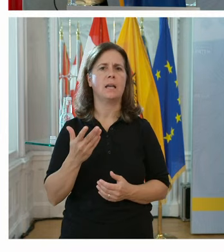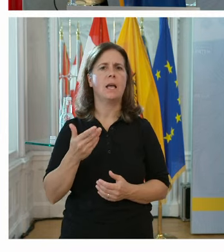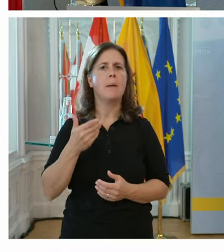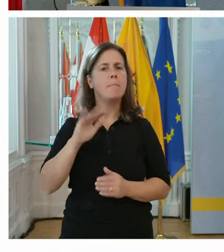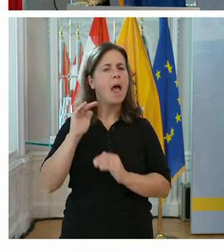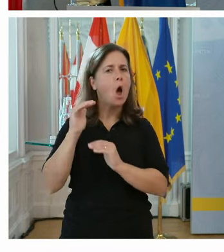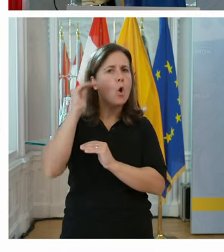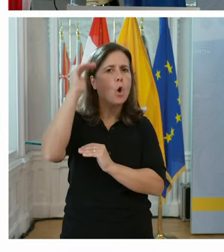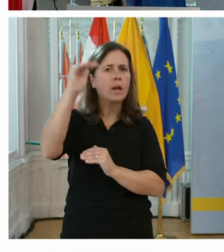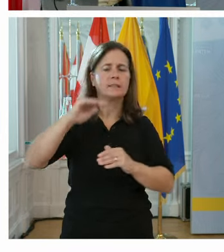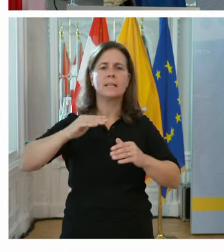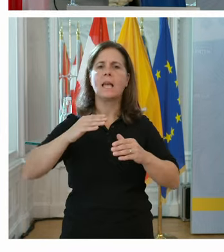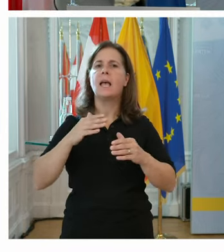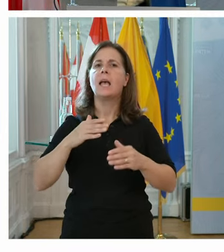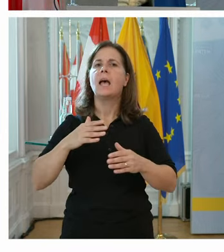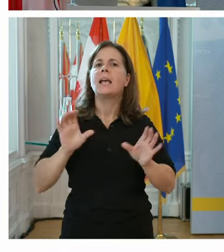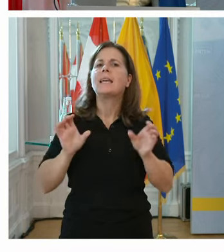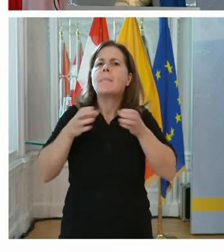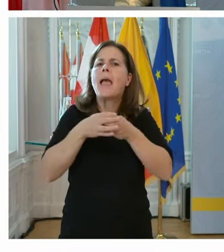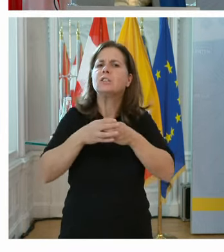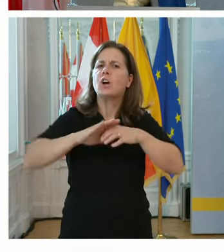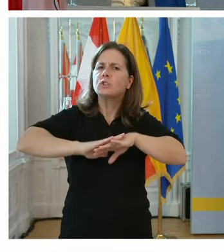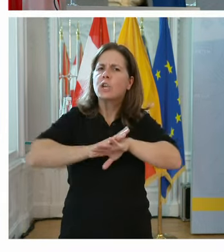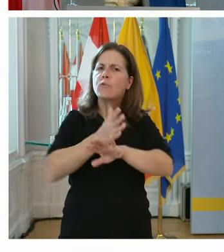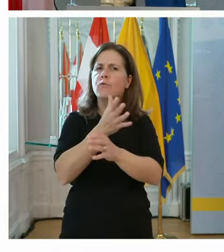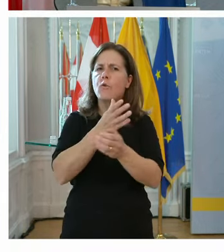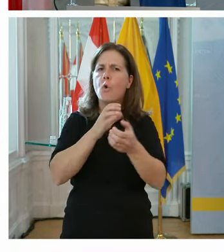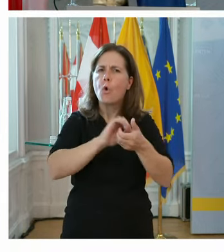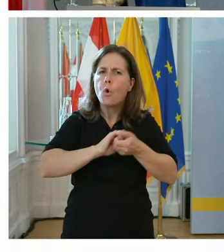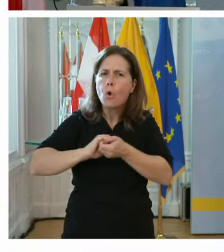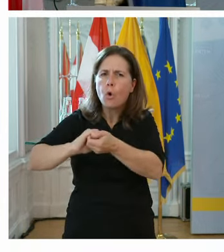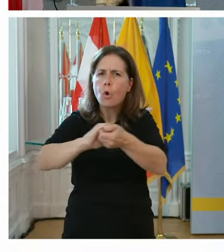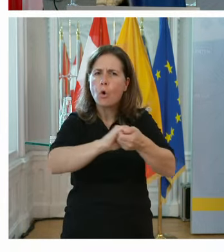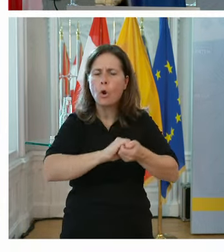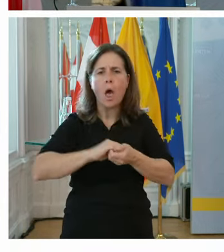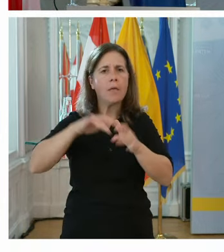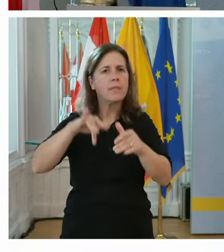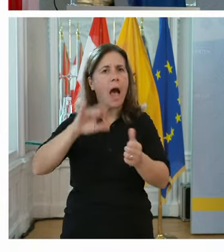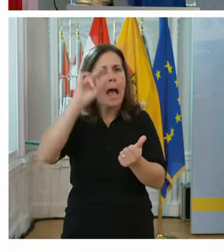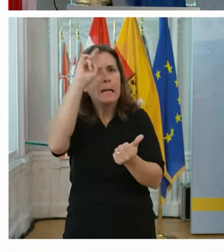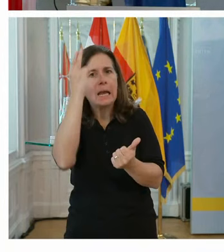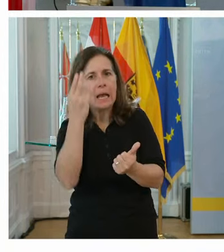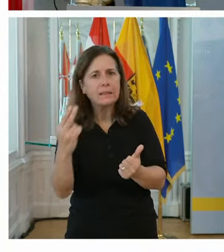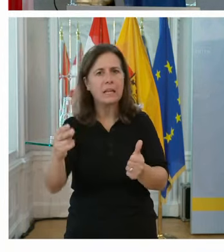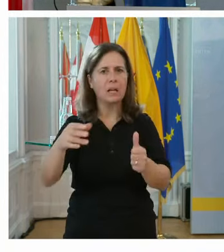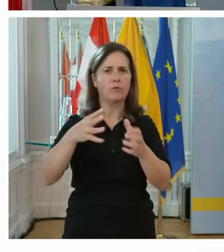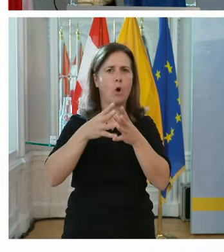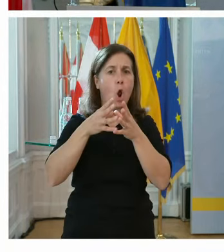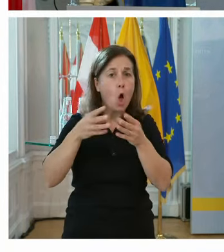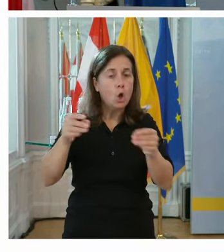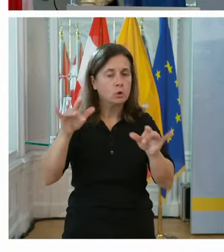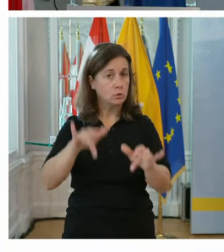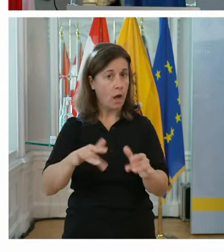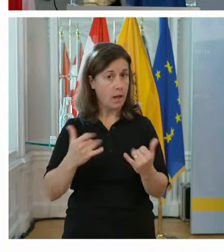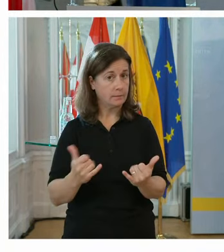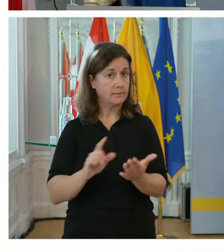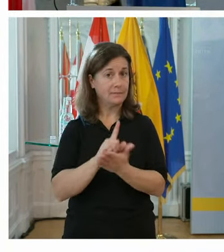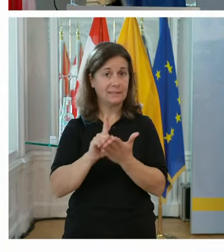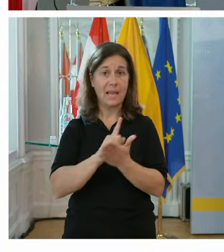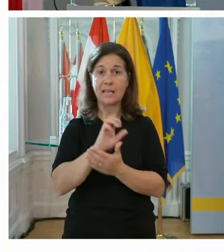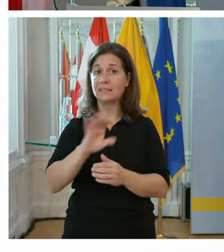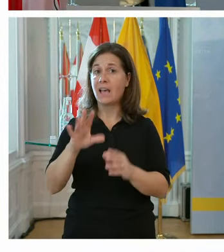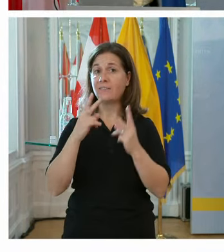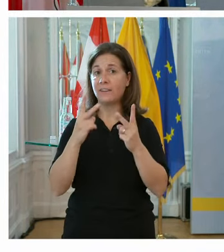ein höheres Gemeinschaftsgefühl im Betrieb und es ist einfach Raum auch für kreative Ideen und Lösungen vorhanden. Es ist, glaube ich, in unserer Zeit ganz, ganz wichtig,